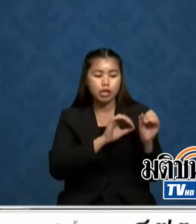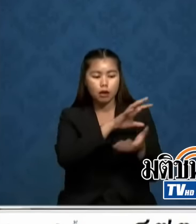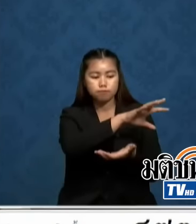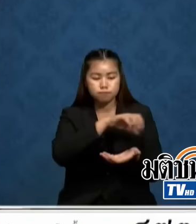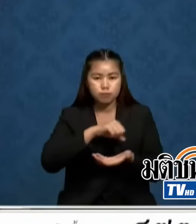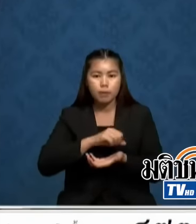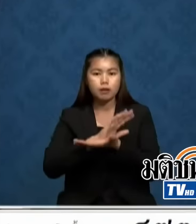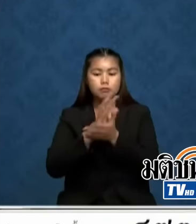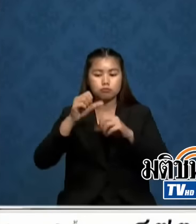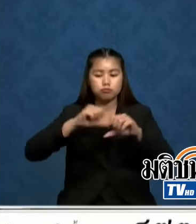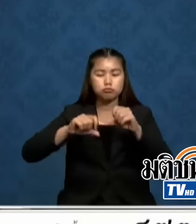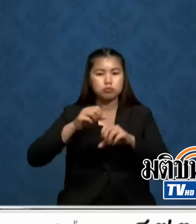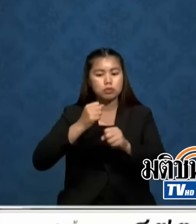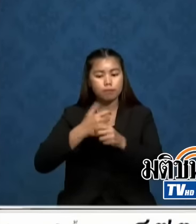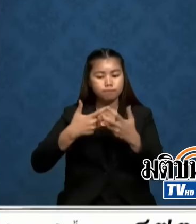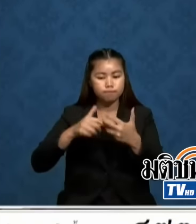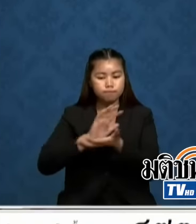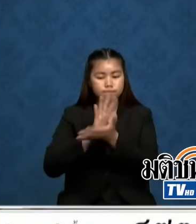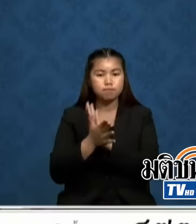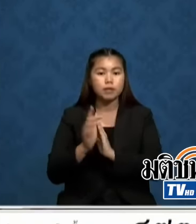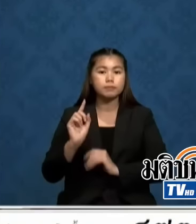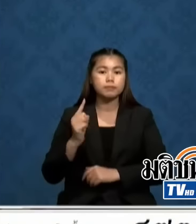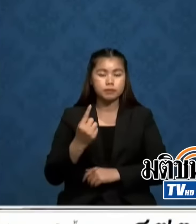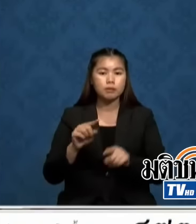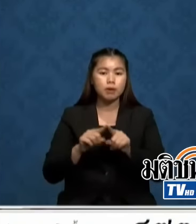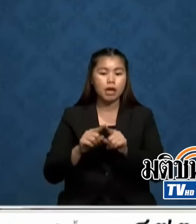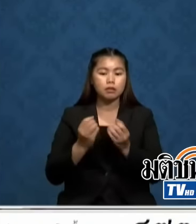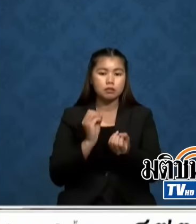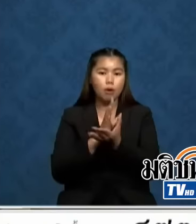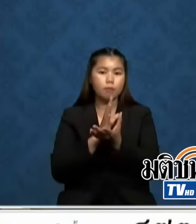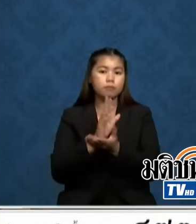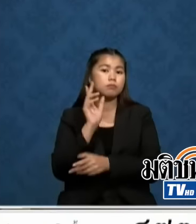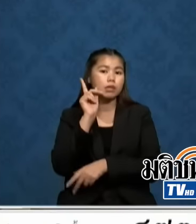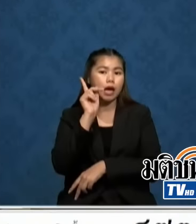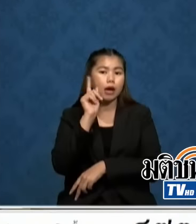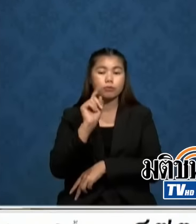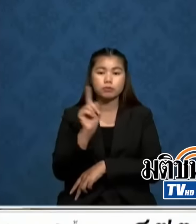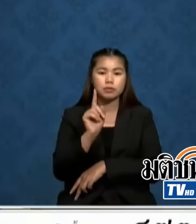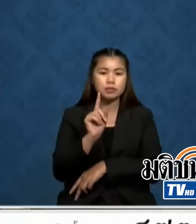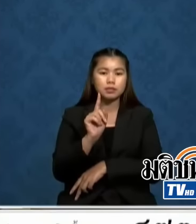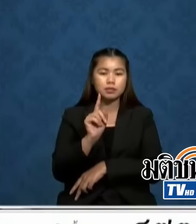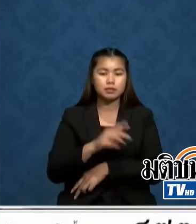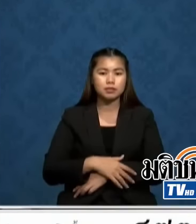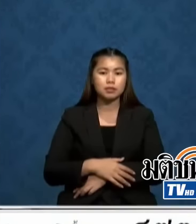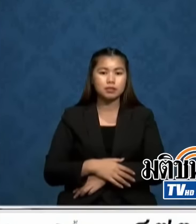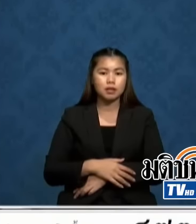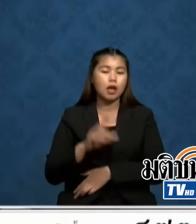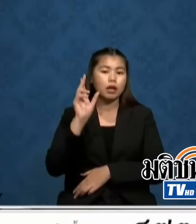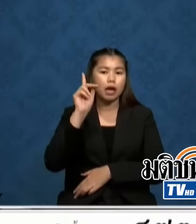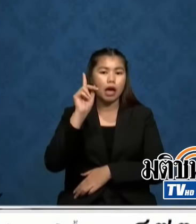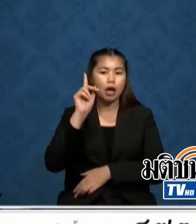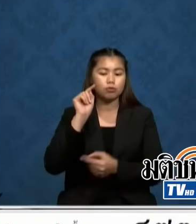ใดก็ได้ด้วยการยกเว้นผังเมืองผลกระทบที่เป็นข่าวคืออะไรครับเแ